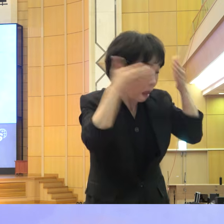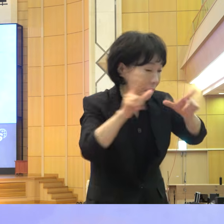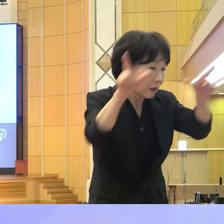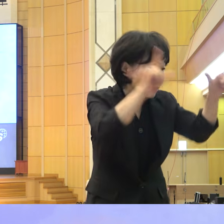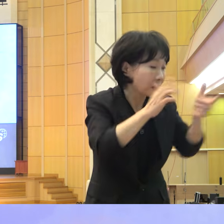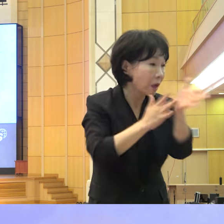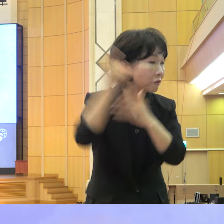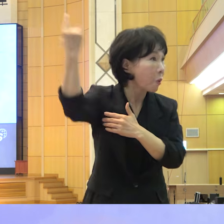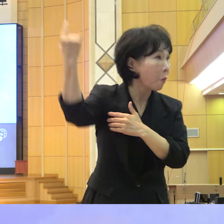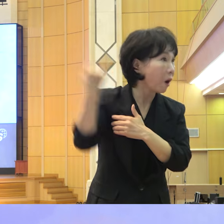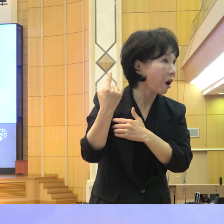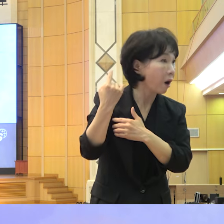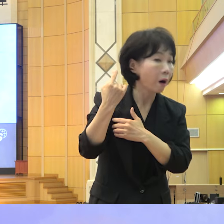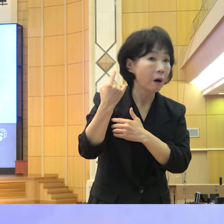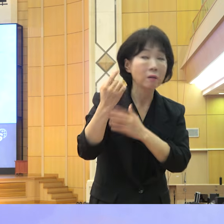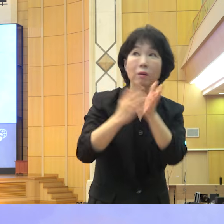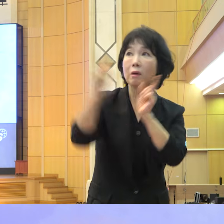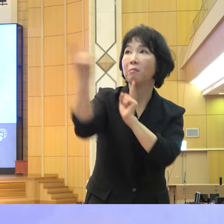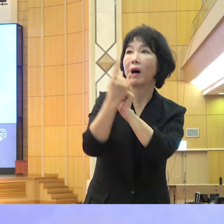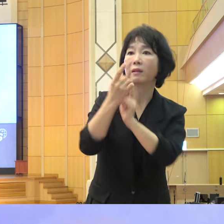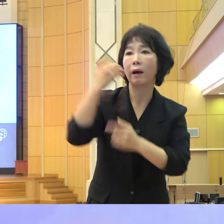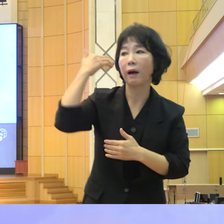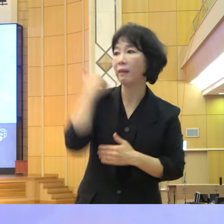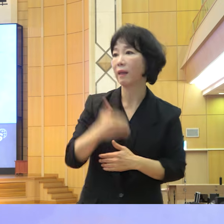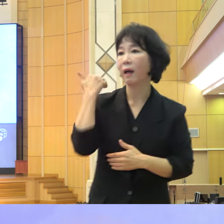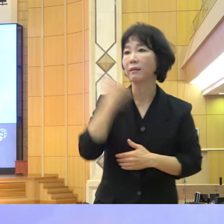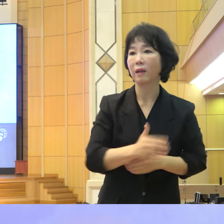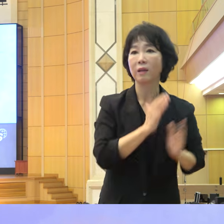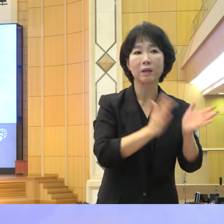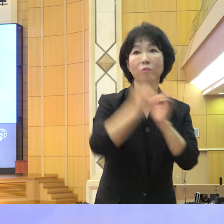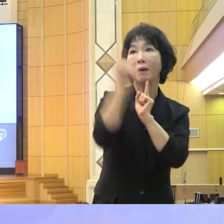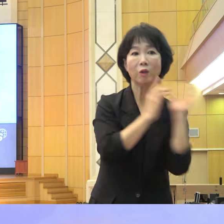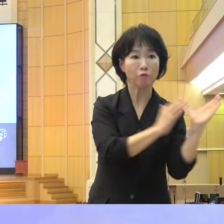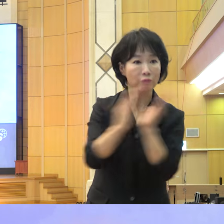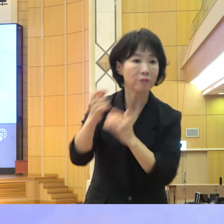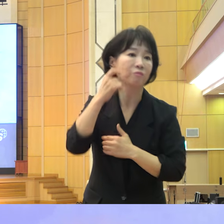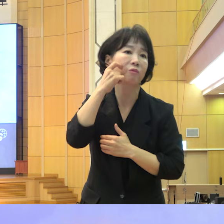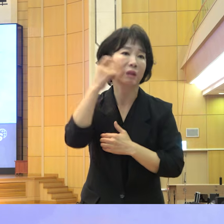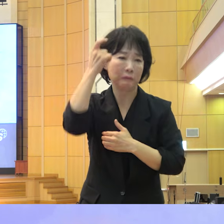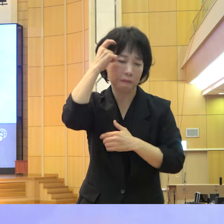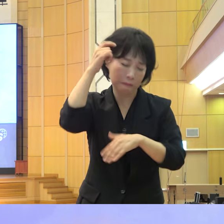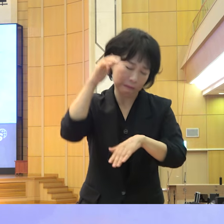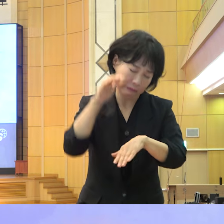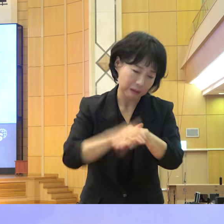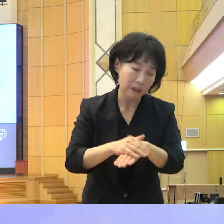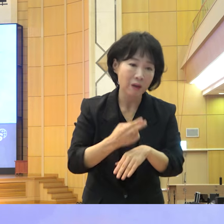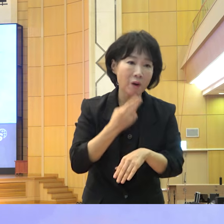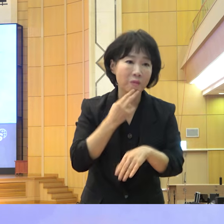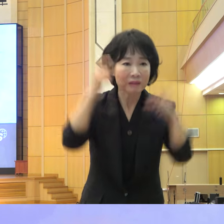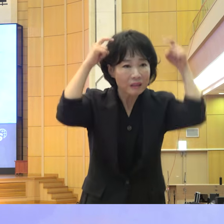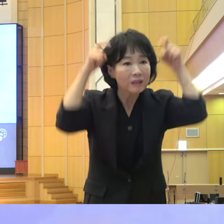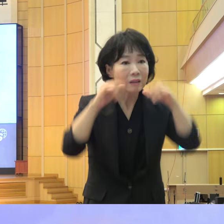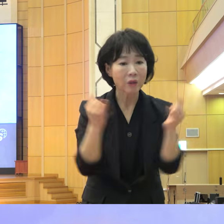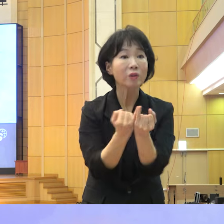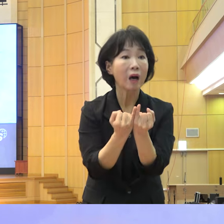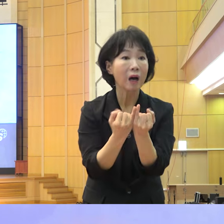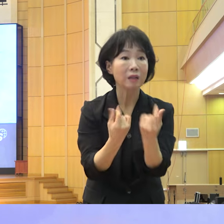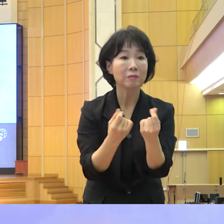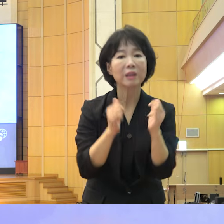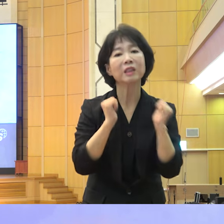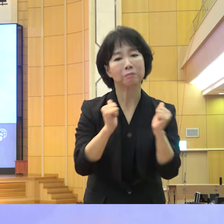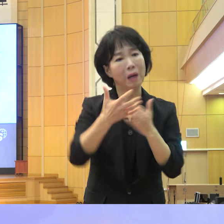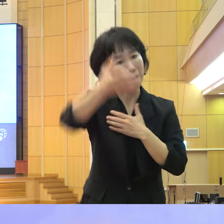주님 오실 때 주님을 맞이할 수 있는 준비를 하지 못한 미련한 다섯 처녀가 되면 심판이에요,